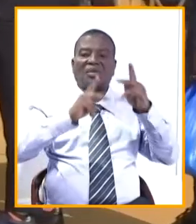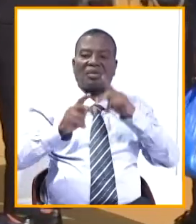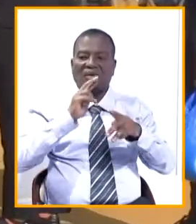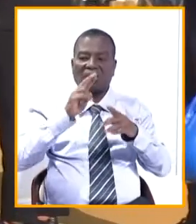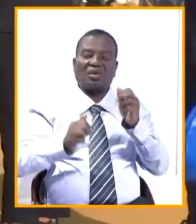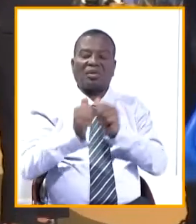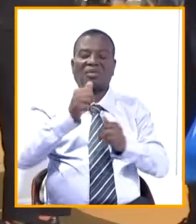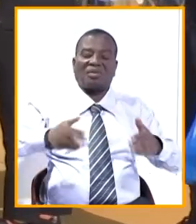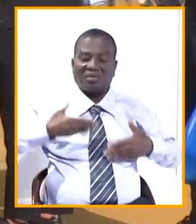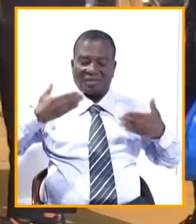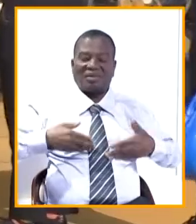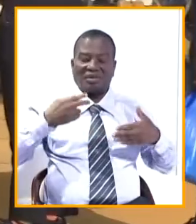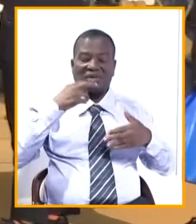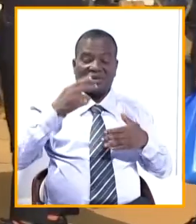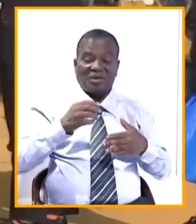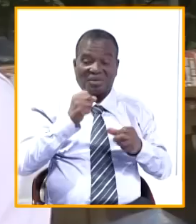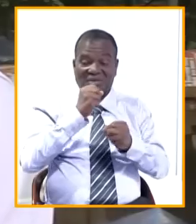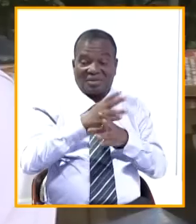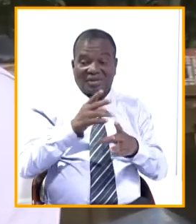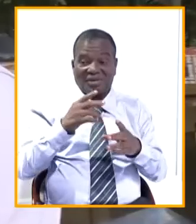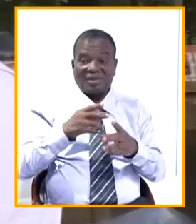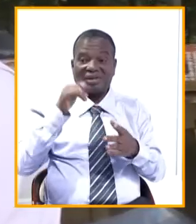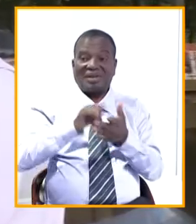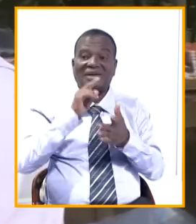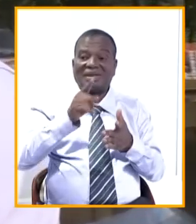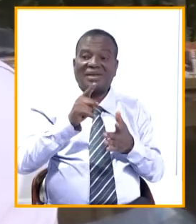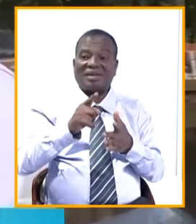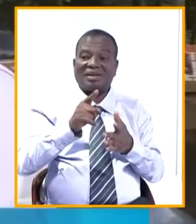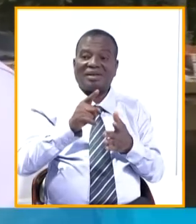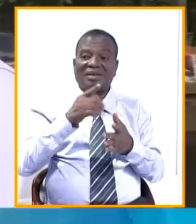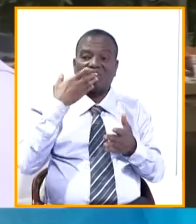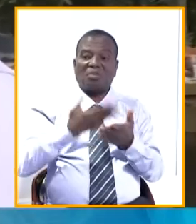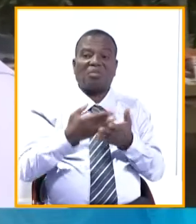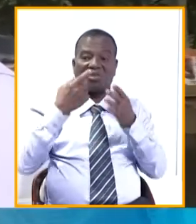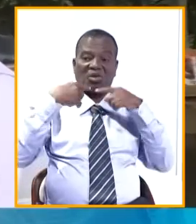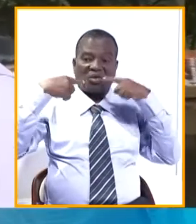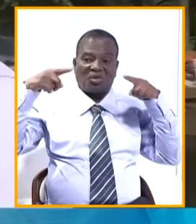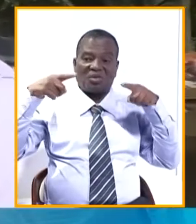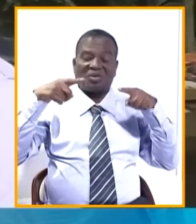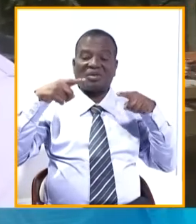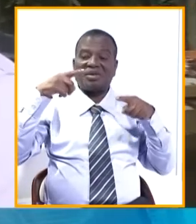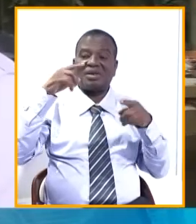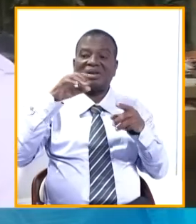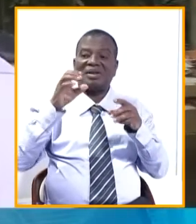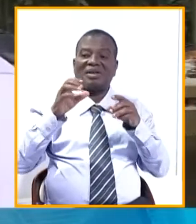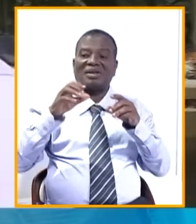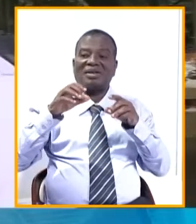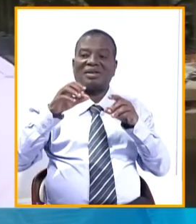ont hâte de voir les premiers cas de verbalisés. C'est quelque part une bonne nouvelle parce que certains